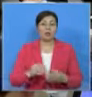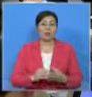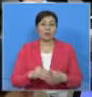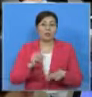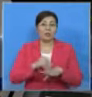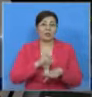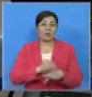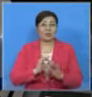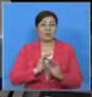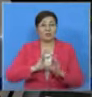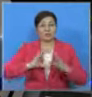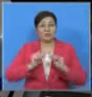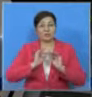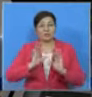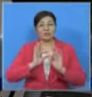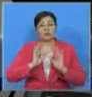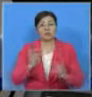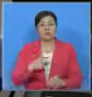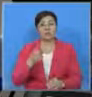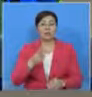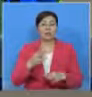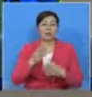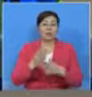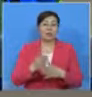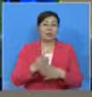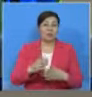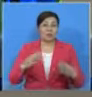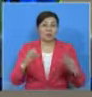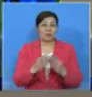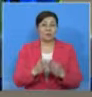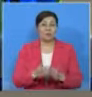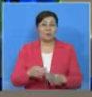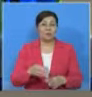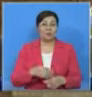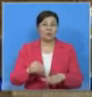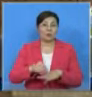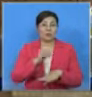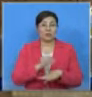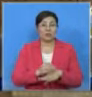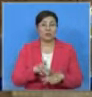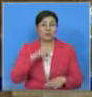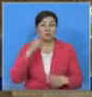оқыса, екінші бөлімінде облыс әкімі қазіргі таңда жастарға көрсетіліп жатқан қолдау туралы айтып берді.